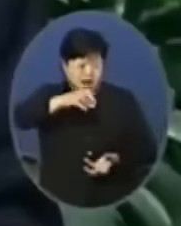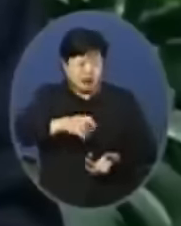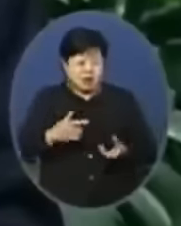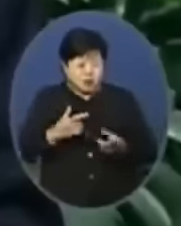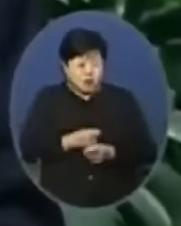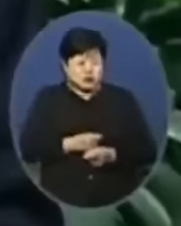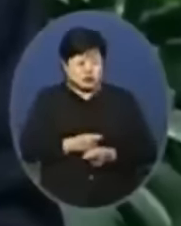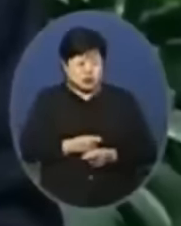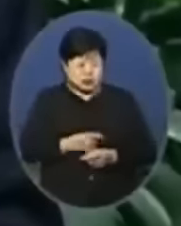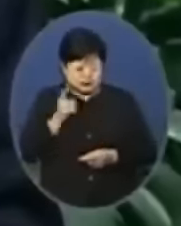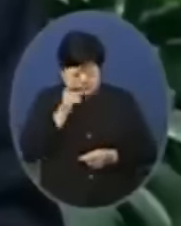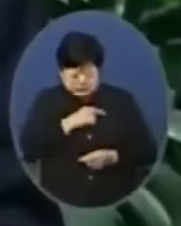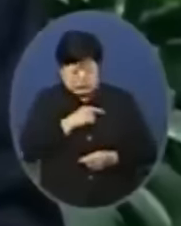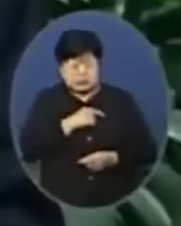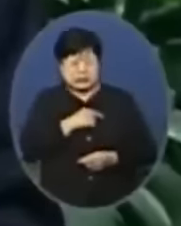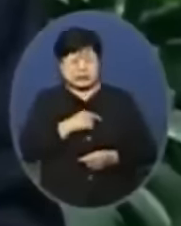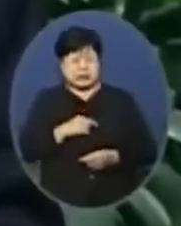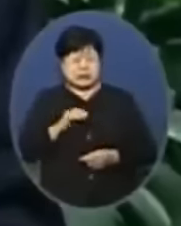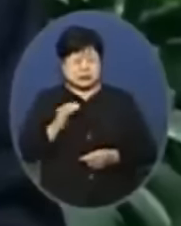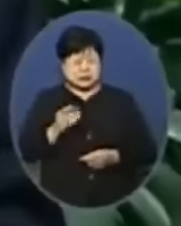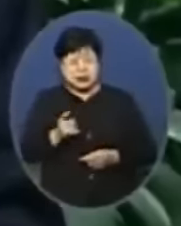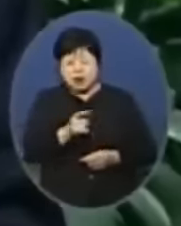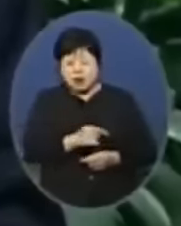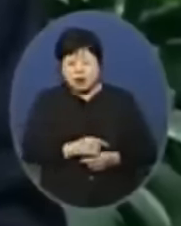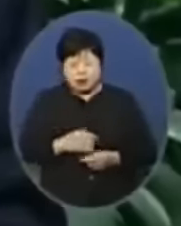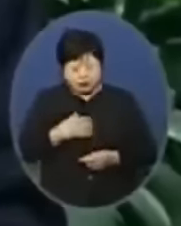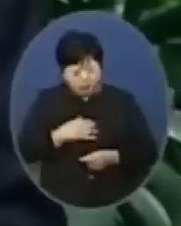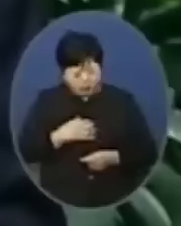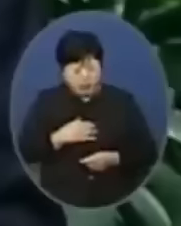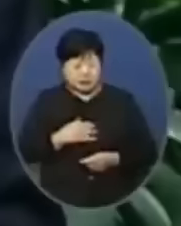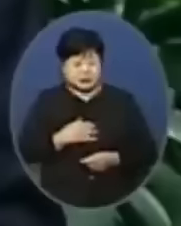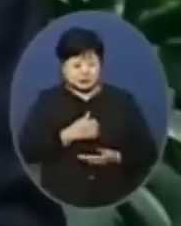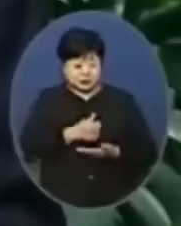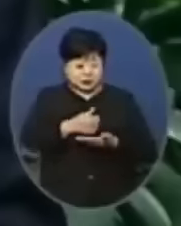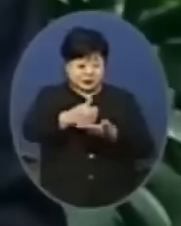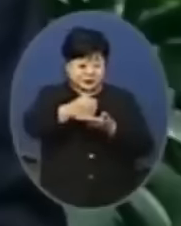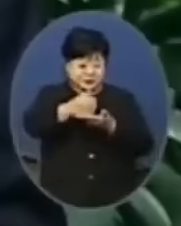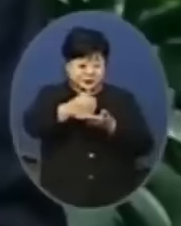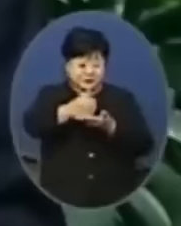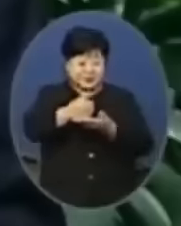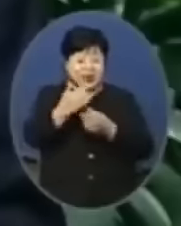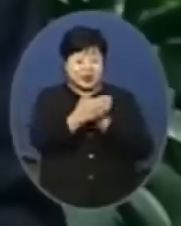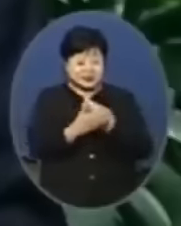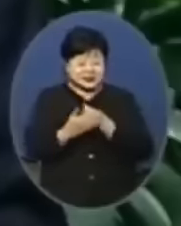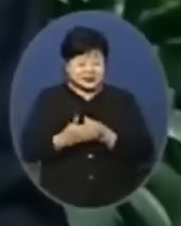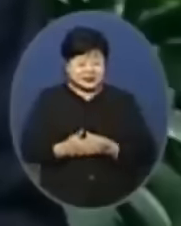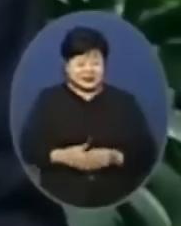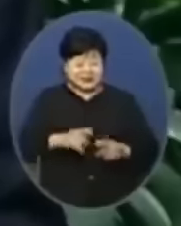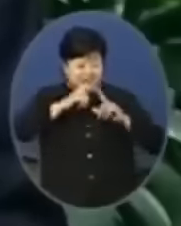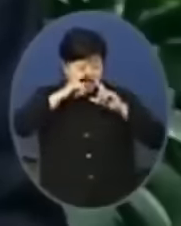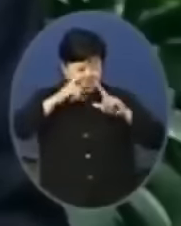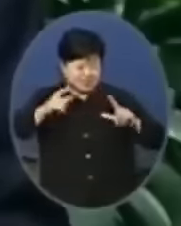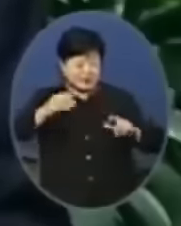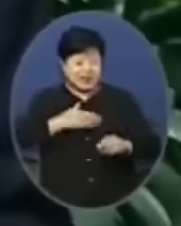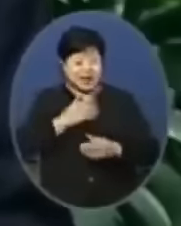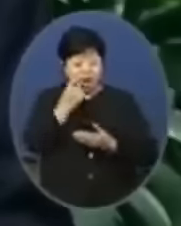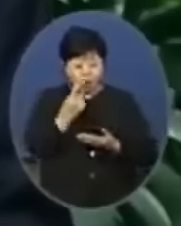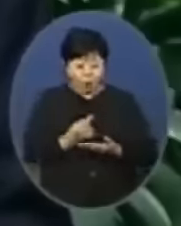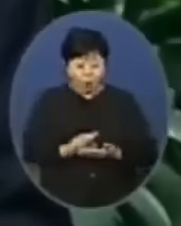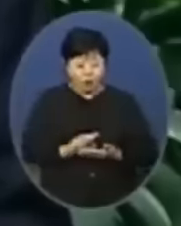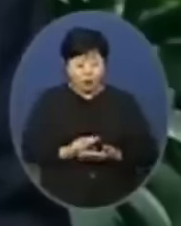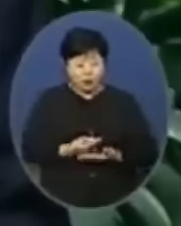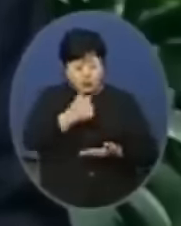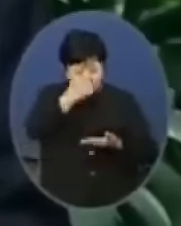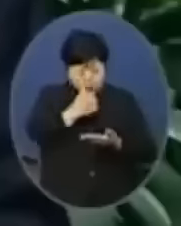원수 같은 놈아 네가 뭐 되겠노 그렇게 생각할 것인데 주님은 은혜의 해를 전파하려고 했다. 내가 온 것은